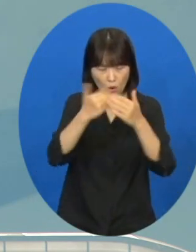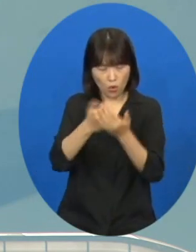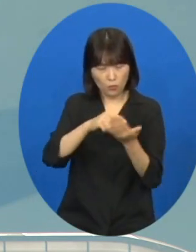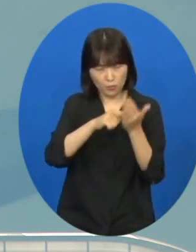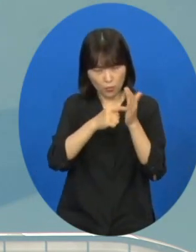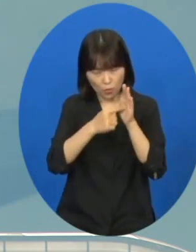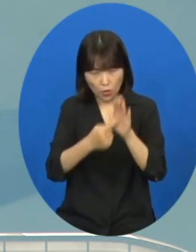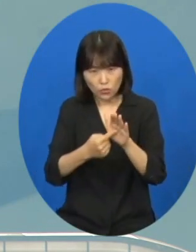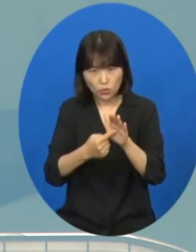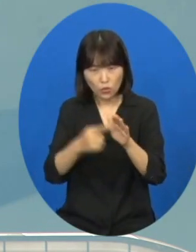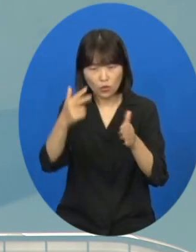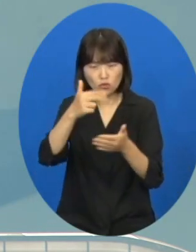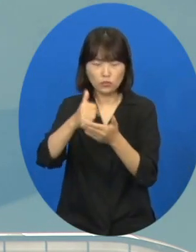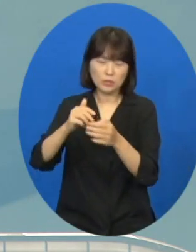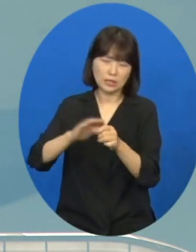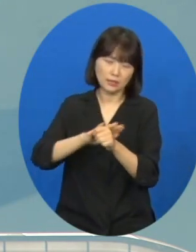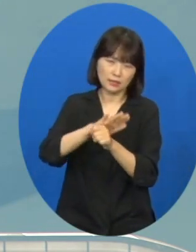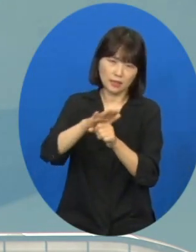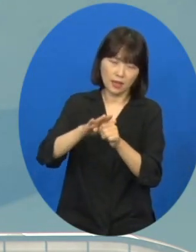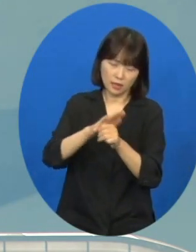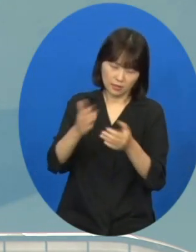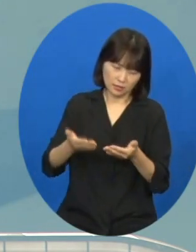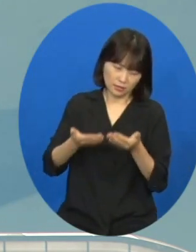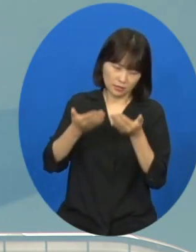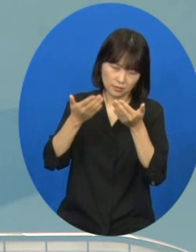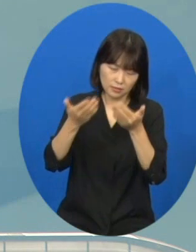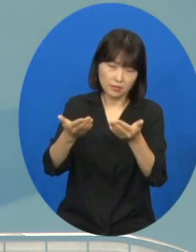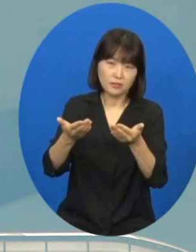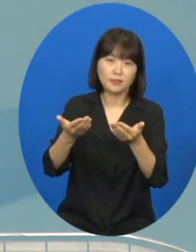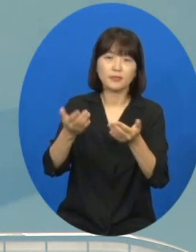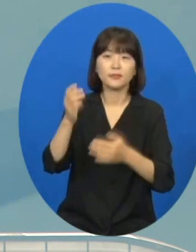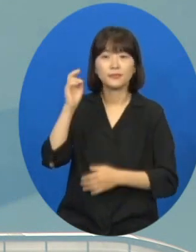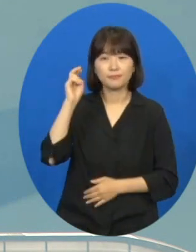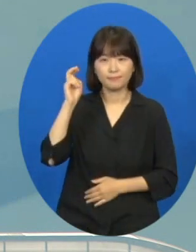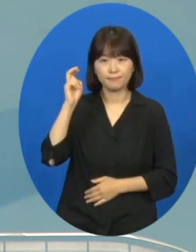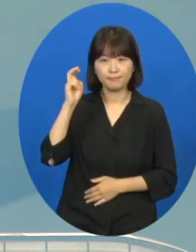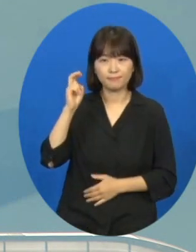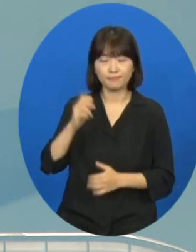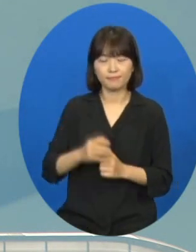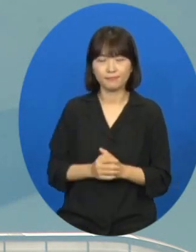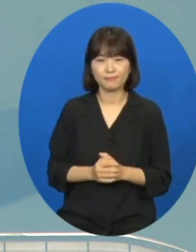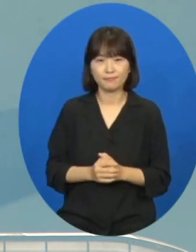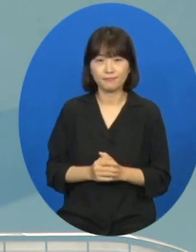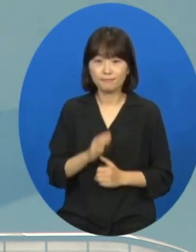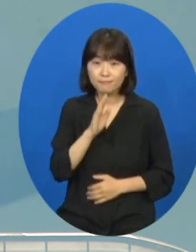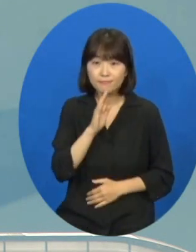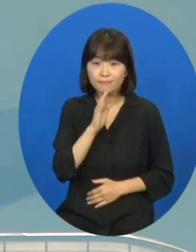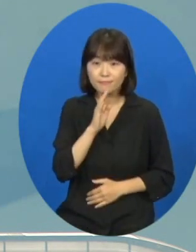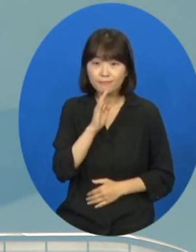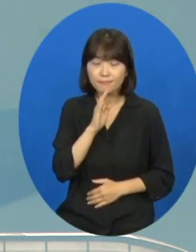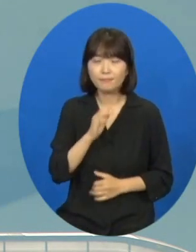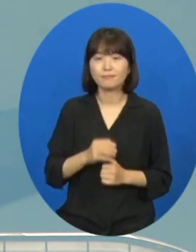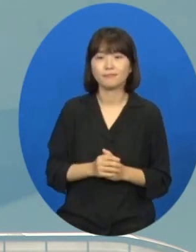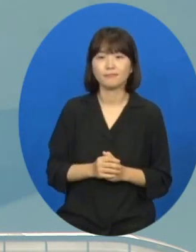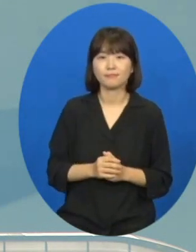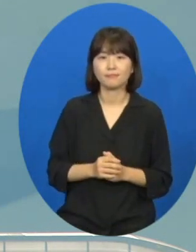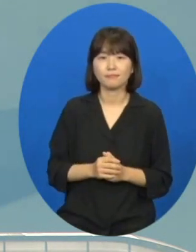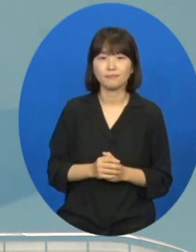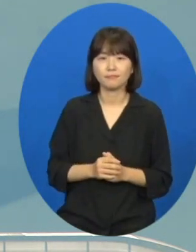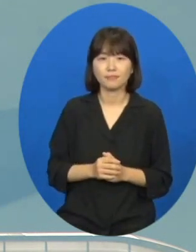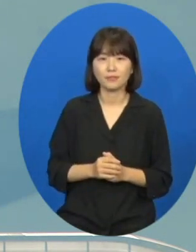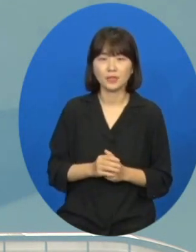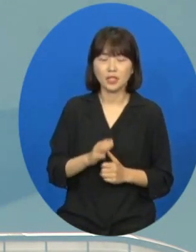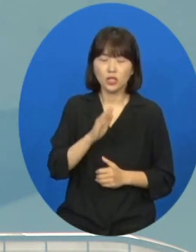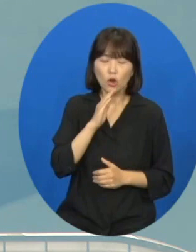다하여 그 주님께 사랑을 드릴 거예요. 그러실 거죠. 정말 주님을